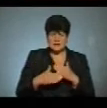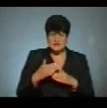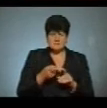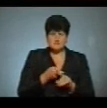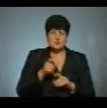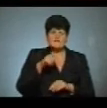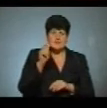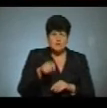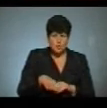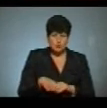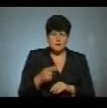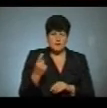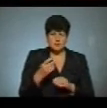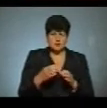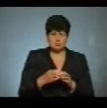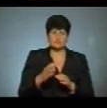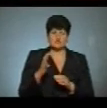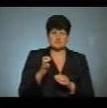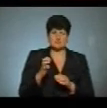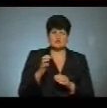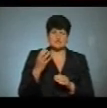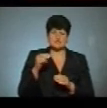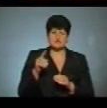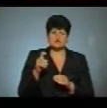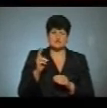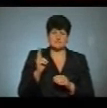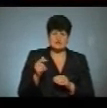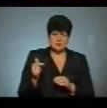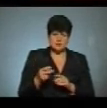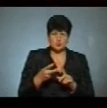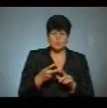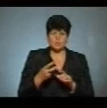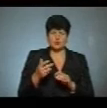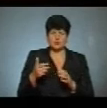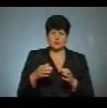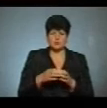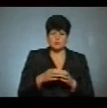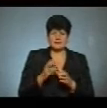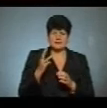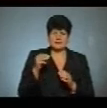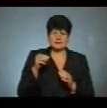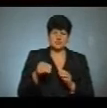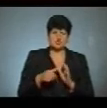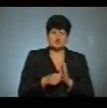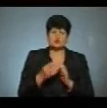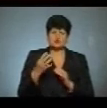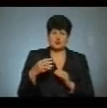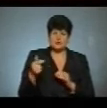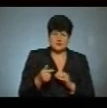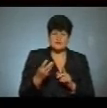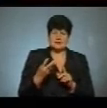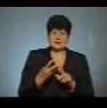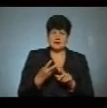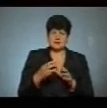війни першої групи – це 4120 гривень, другої групи – це 3640 гривень, третьої групи